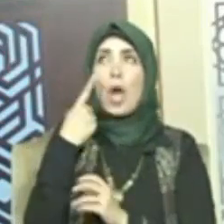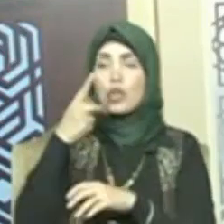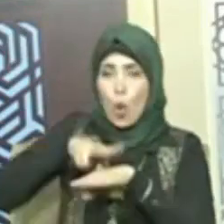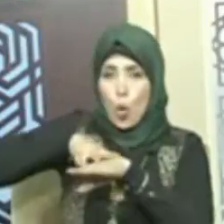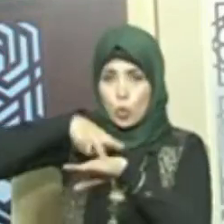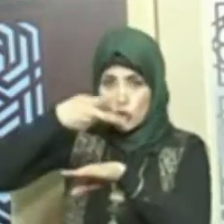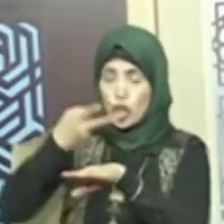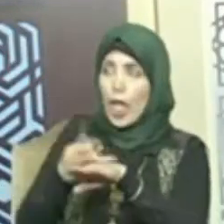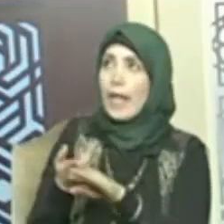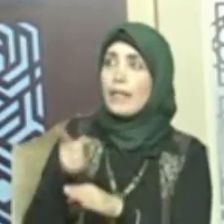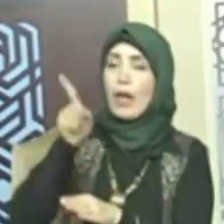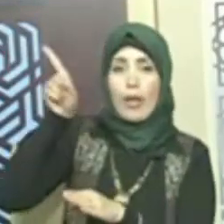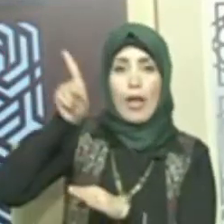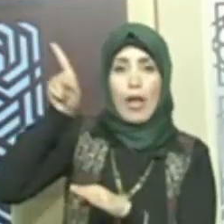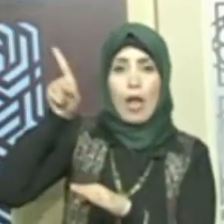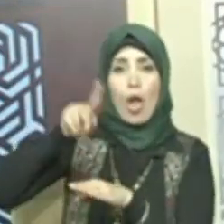أشهدك